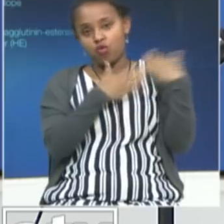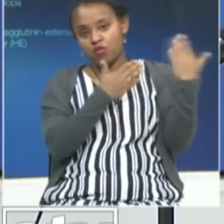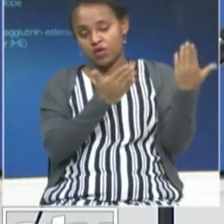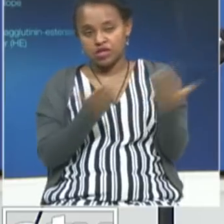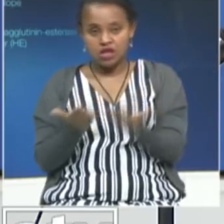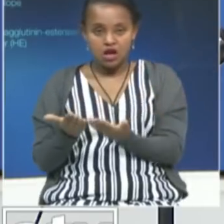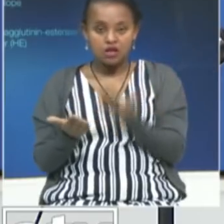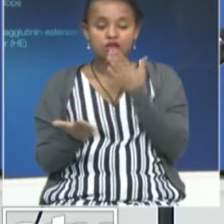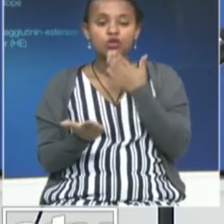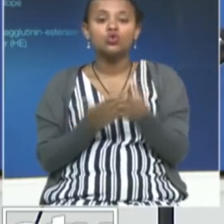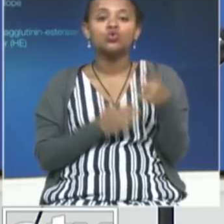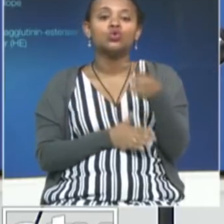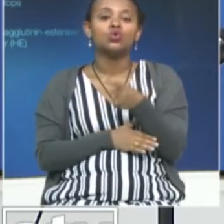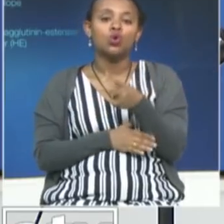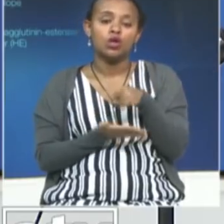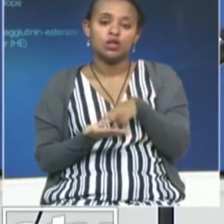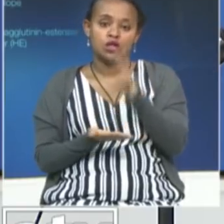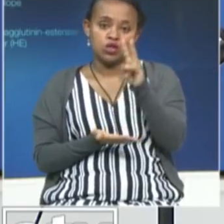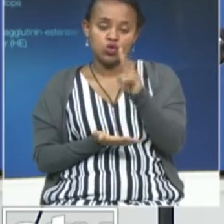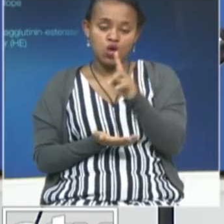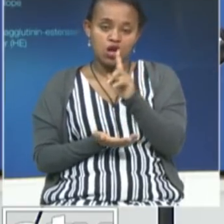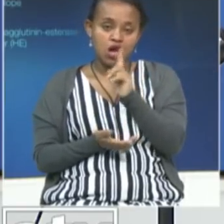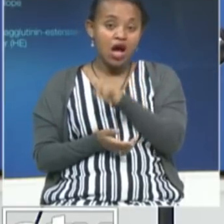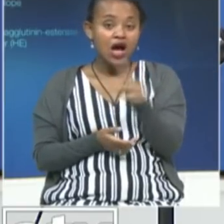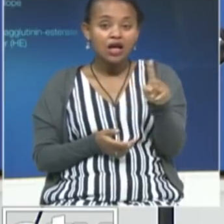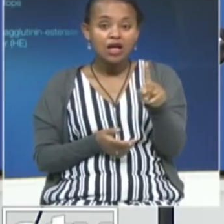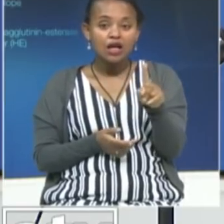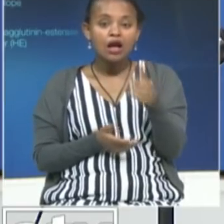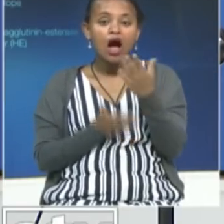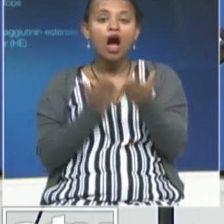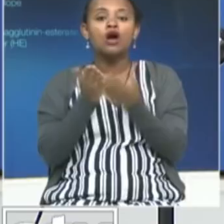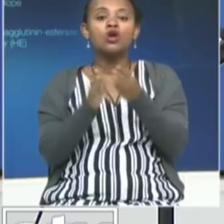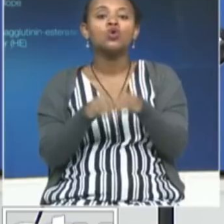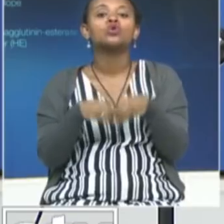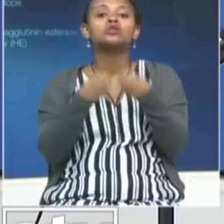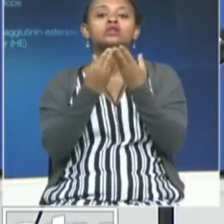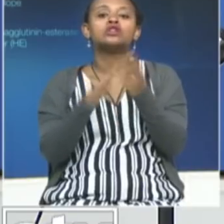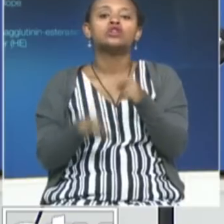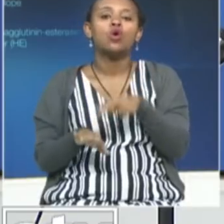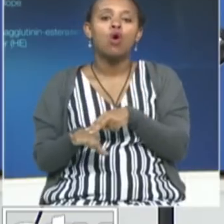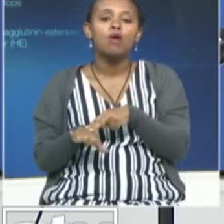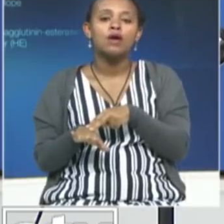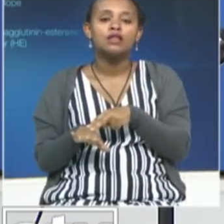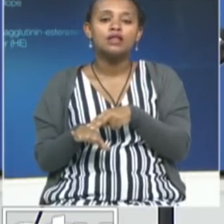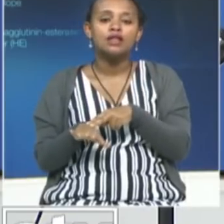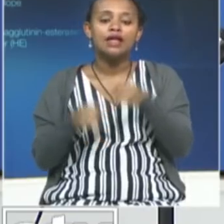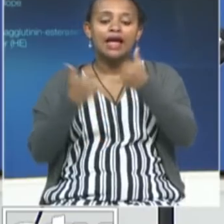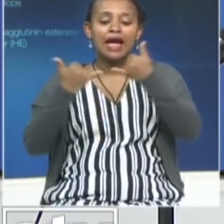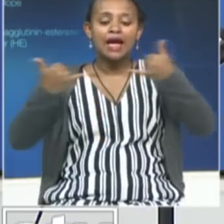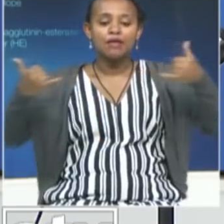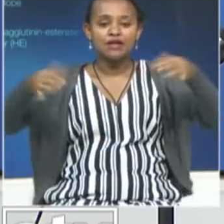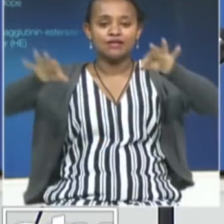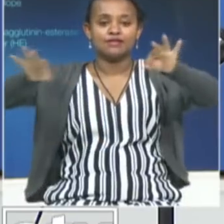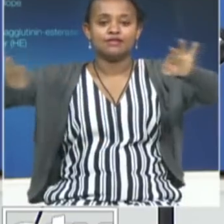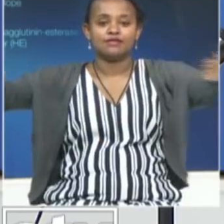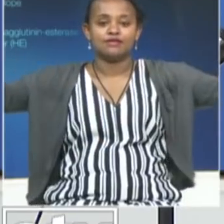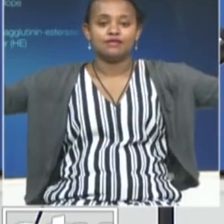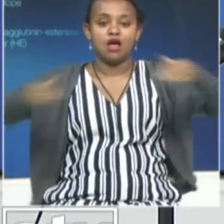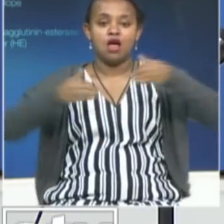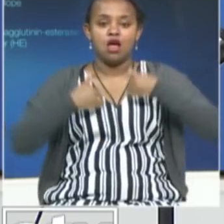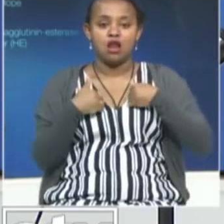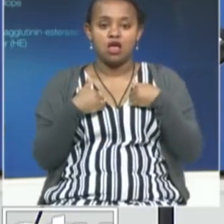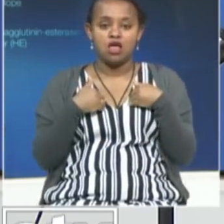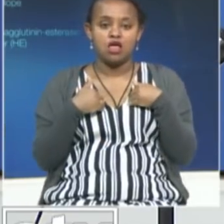መስተናገድም ጥሩ እንደሆነ ተነስቷል። አንዳንድ አገልግሎት ሰጪ ተቋማት ገመድ እስከ መወጠር የደረሱ አሉ።